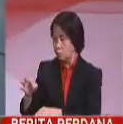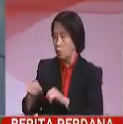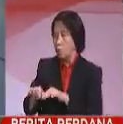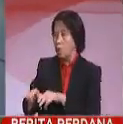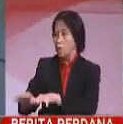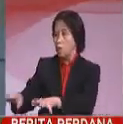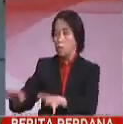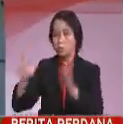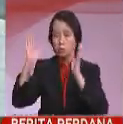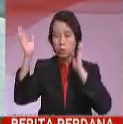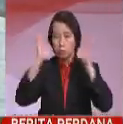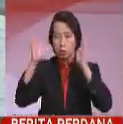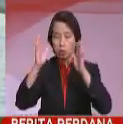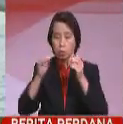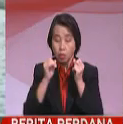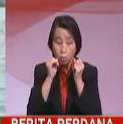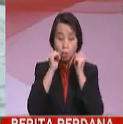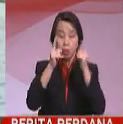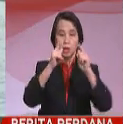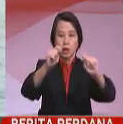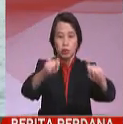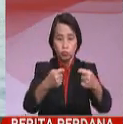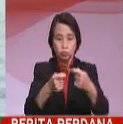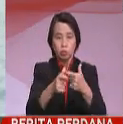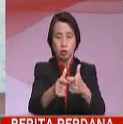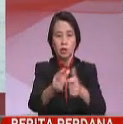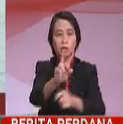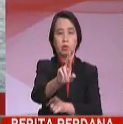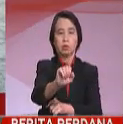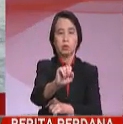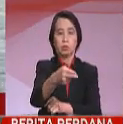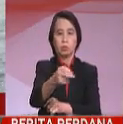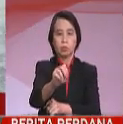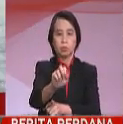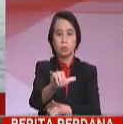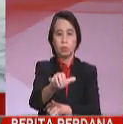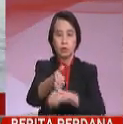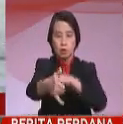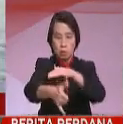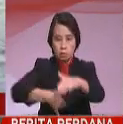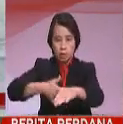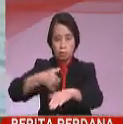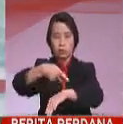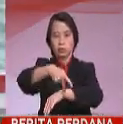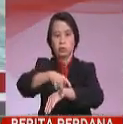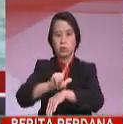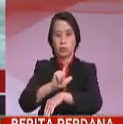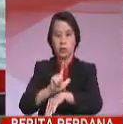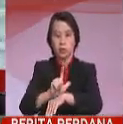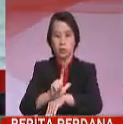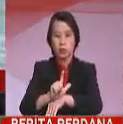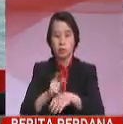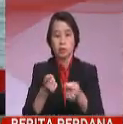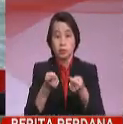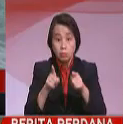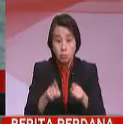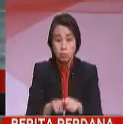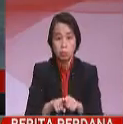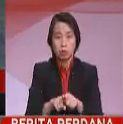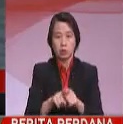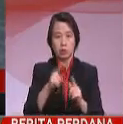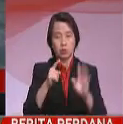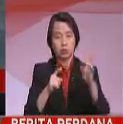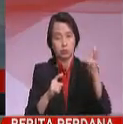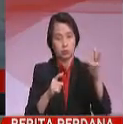menular, negara digemparkan dengan percubaan pelarian Rohingya untuk memasuki perairan Langkawi. Peristiwa itu berlaku